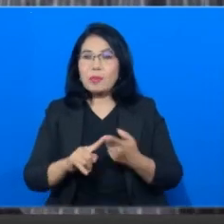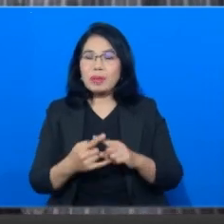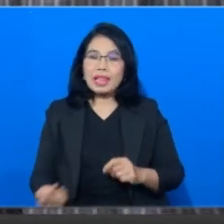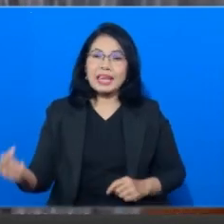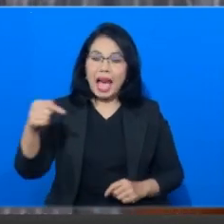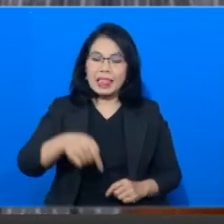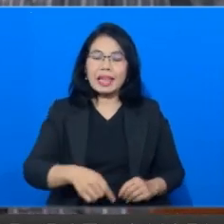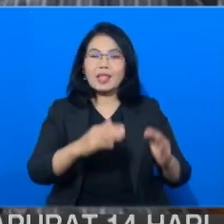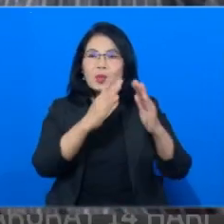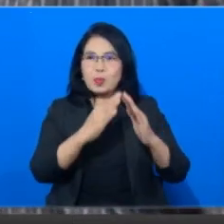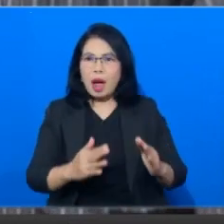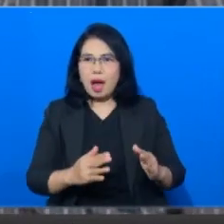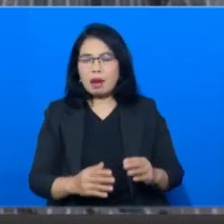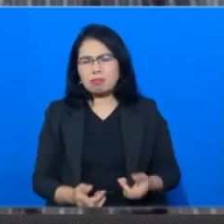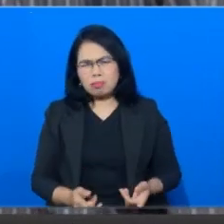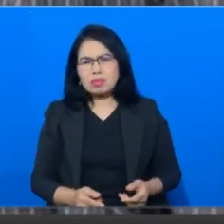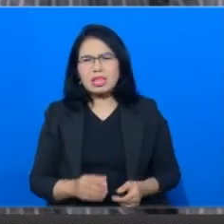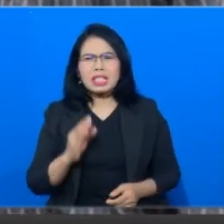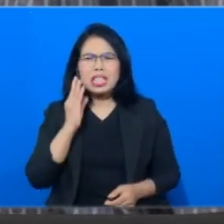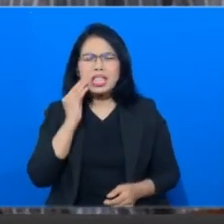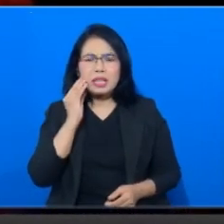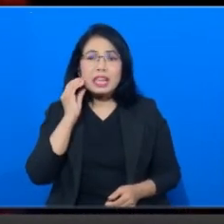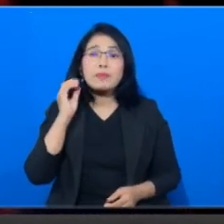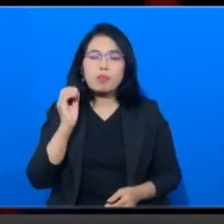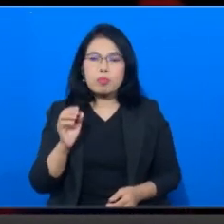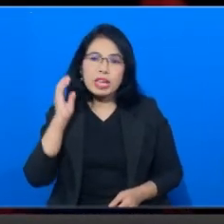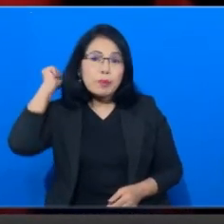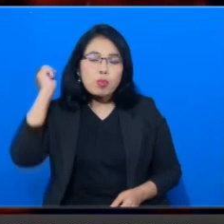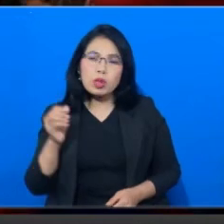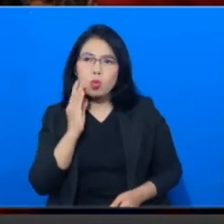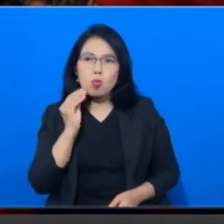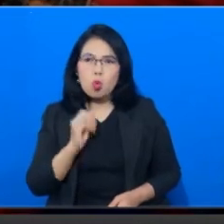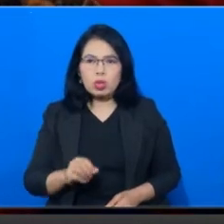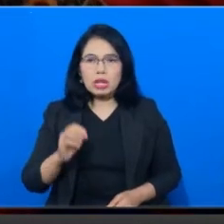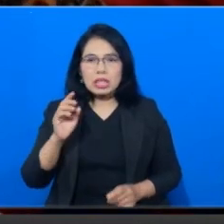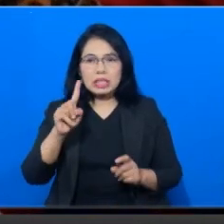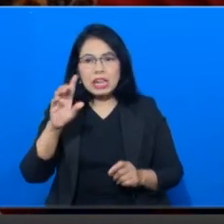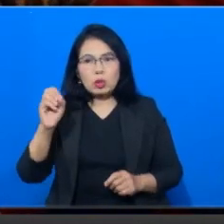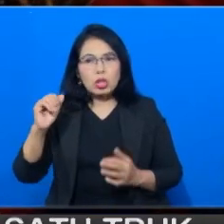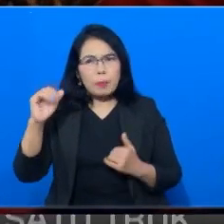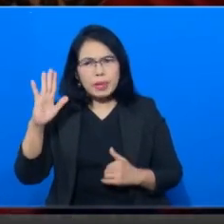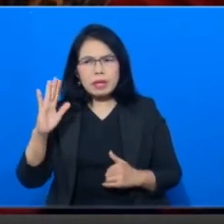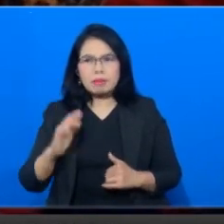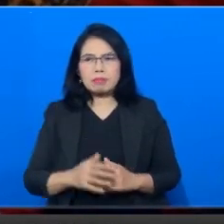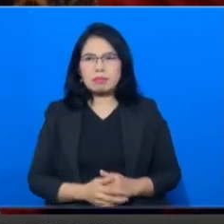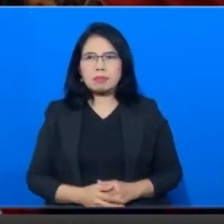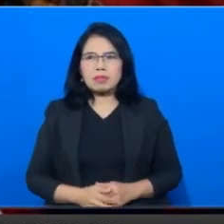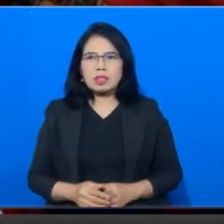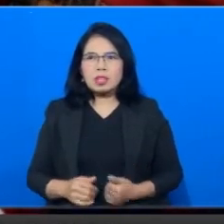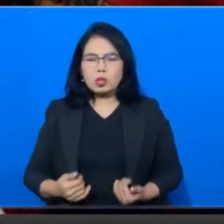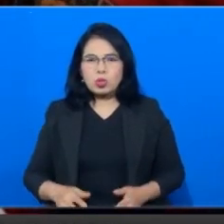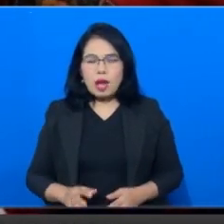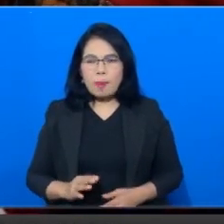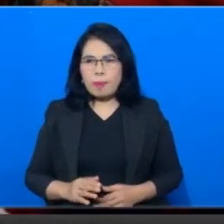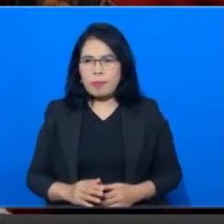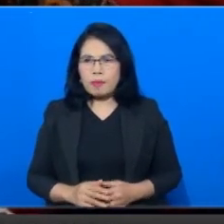keberangkatan perempuan berusia 100 tahun ini ke Tanah Suci. Tidak mudah bagi wanita yang sudah memiliki 5 cicit ini